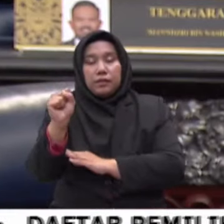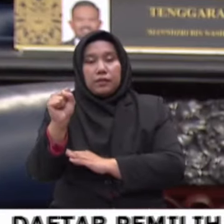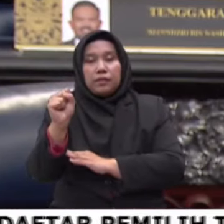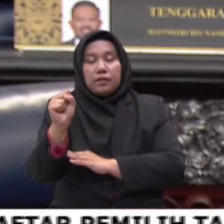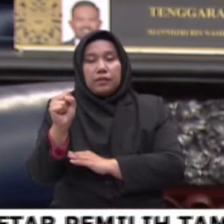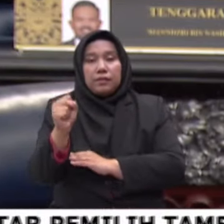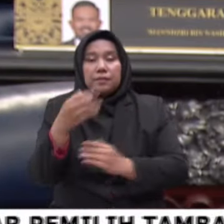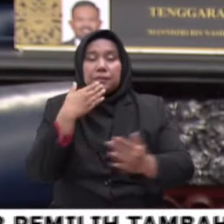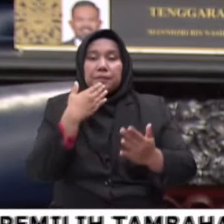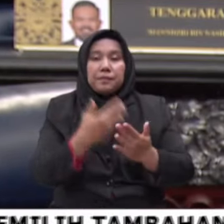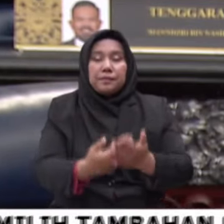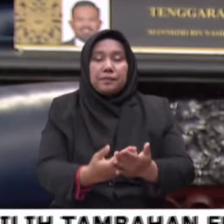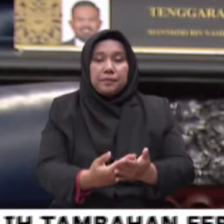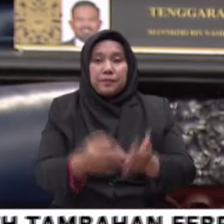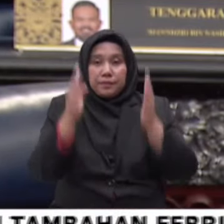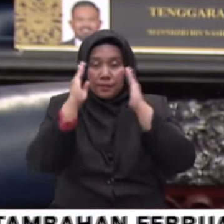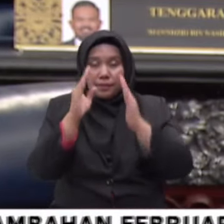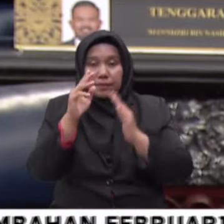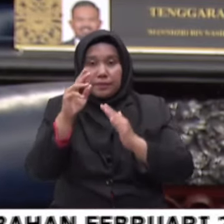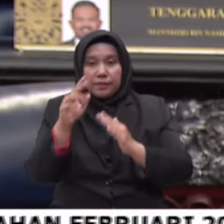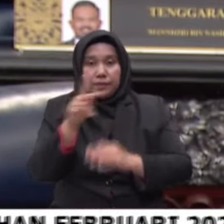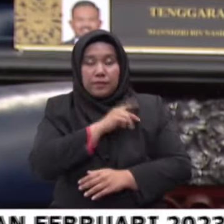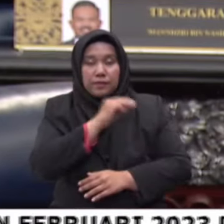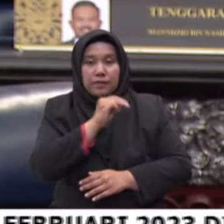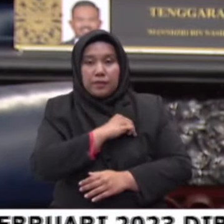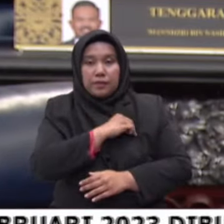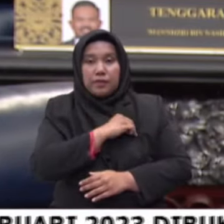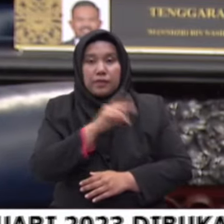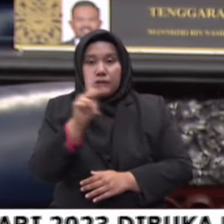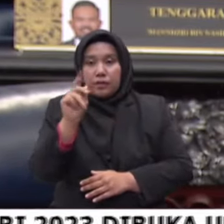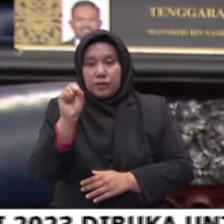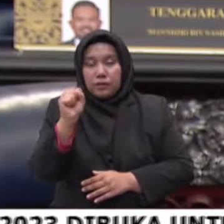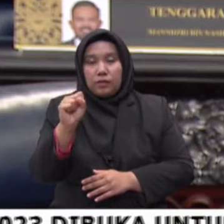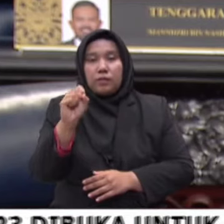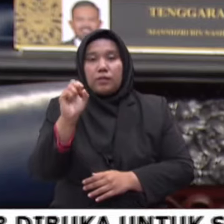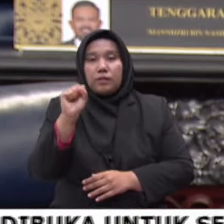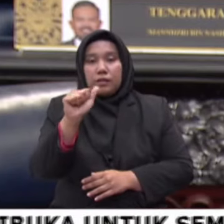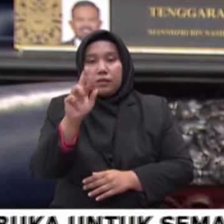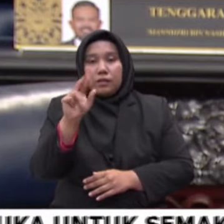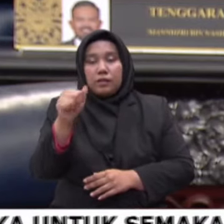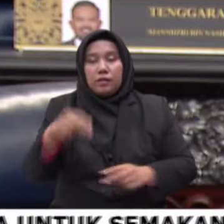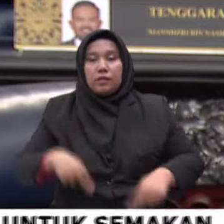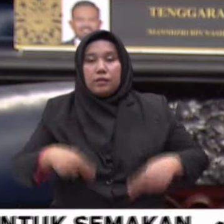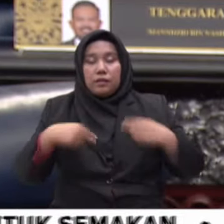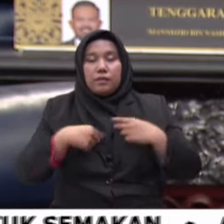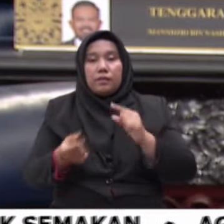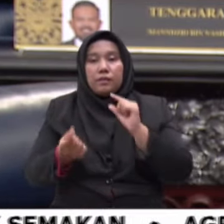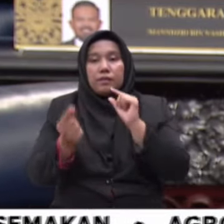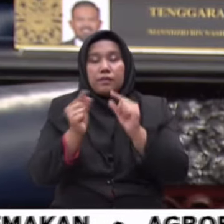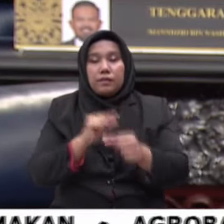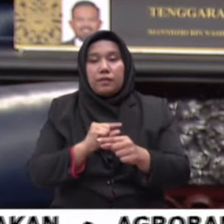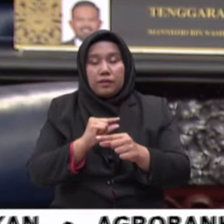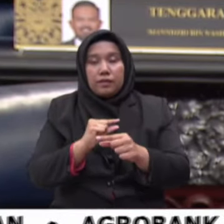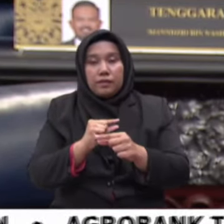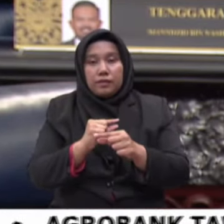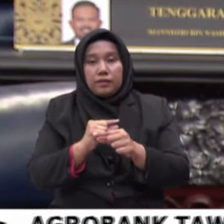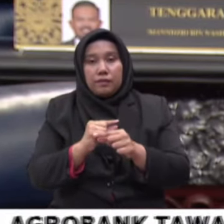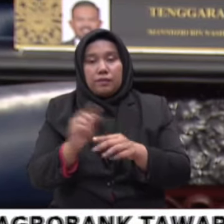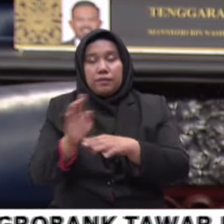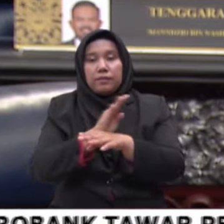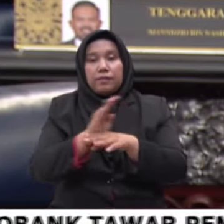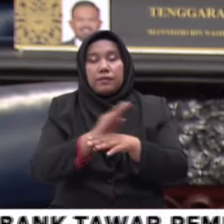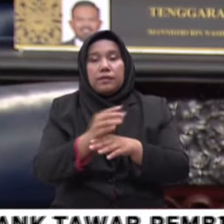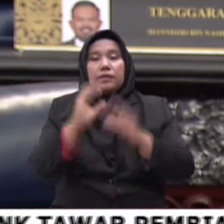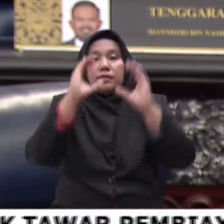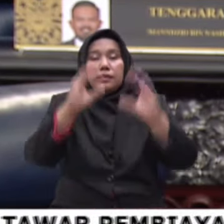keprihatinan Kementerian Perdagangan Dalam Negeri dan kos sara hidup yang telah melaksanakan penggantian sijil perakuan pendaftaran perniagaan secara